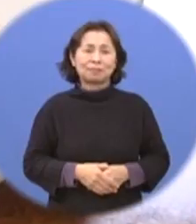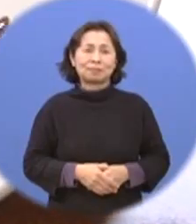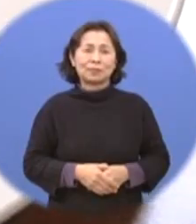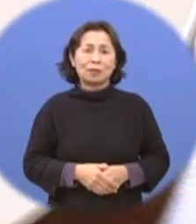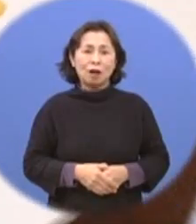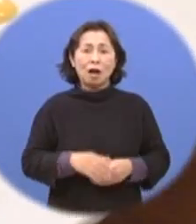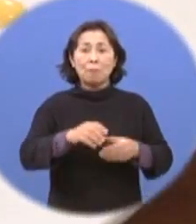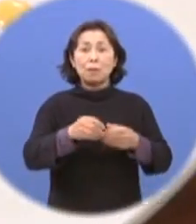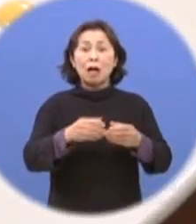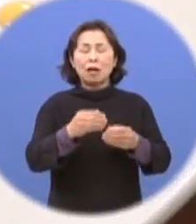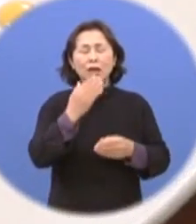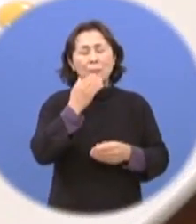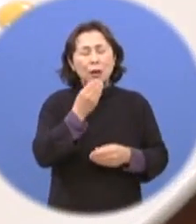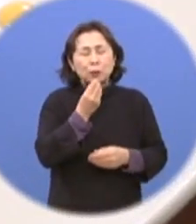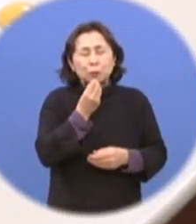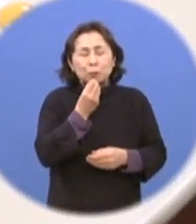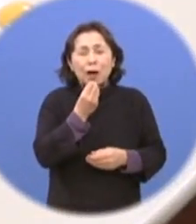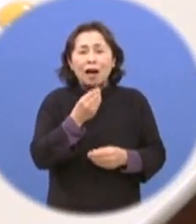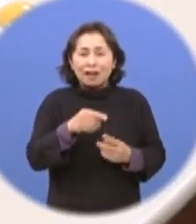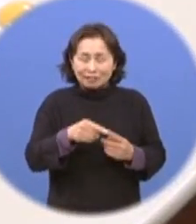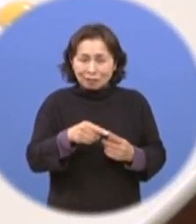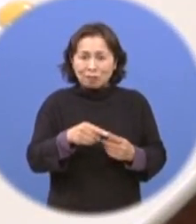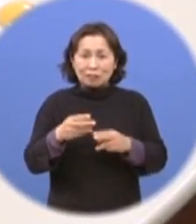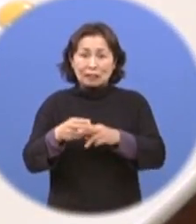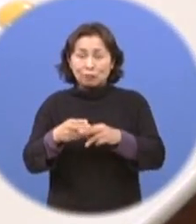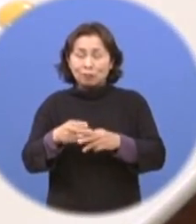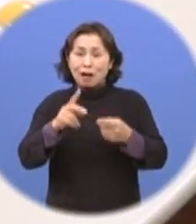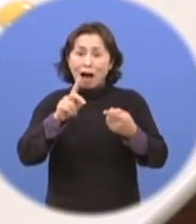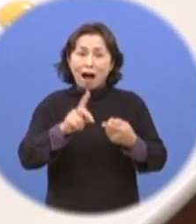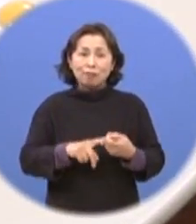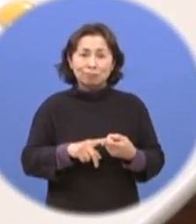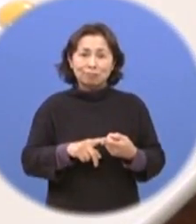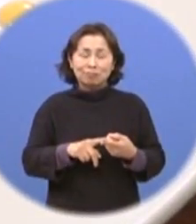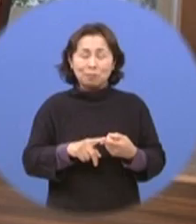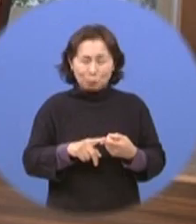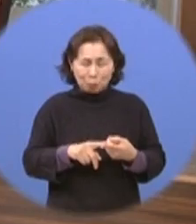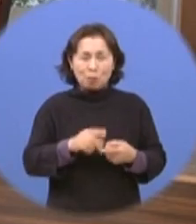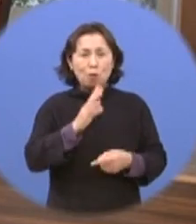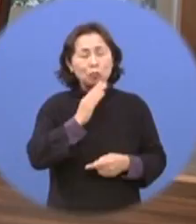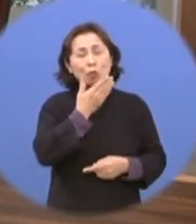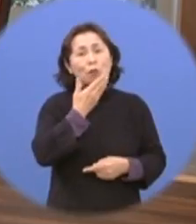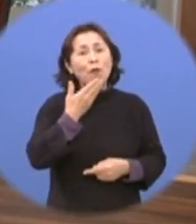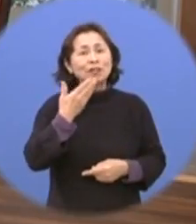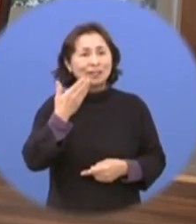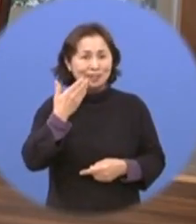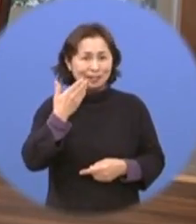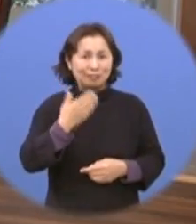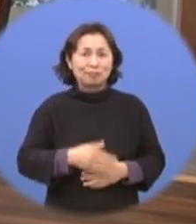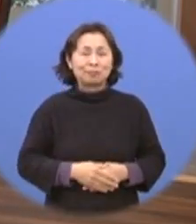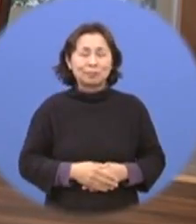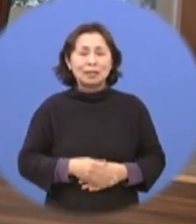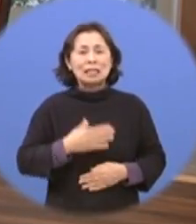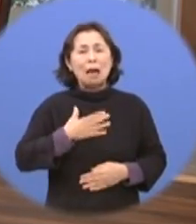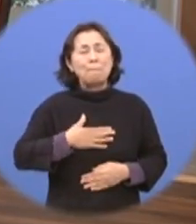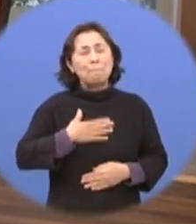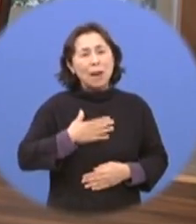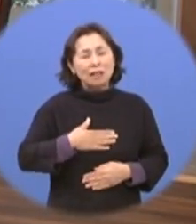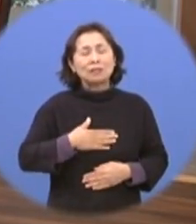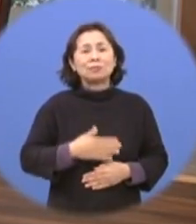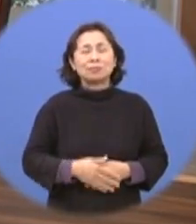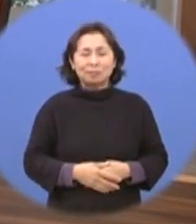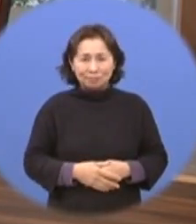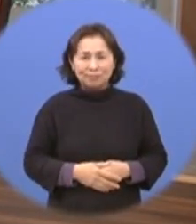みかんの甘酸っぱさがお肉と合っていてとても美味しいです口当たりがすごくさっぱりしますし